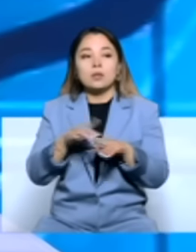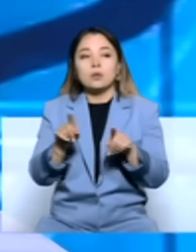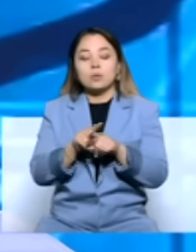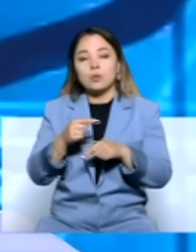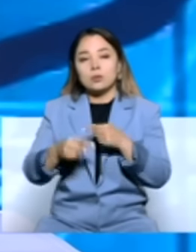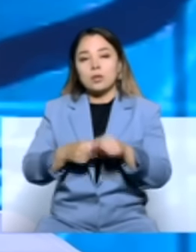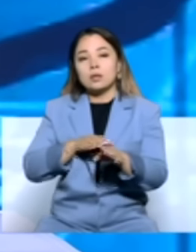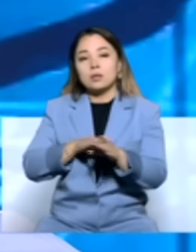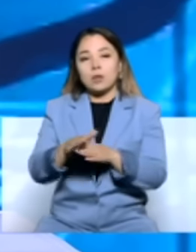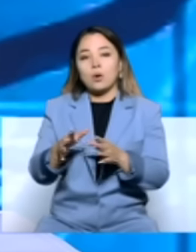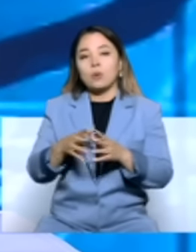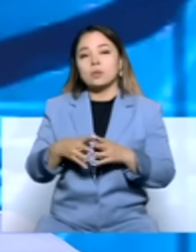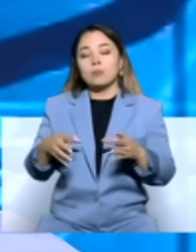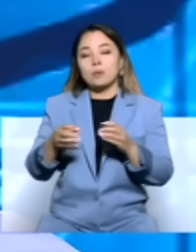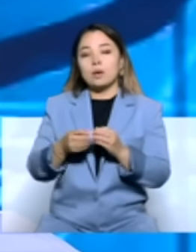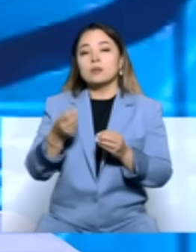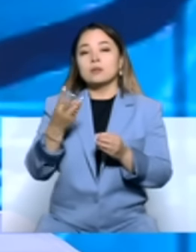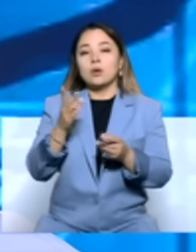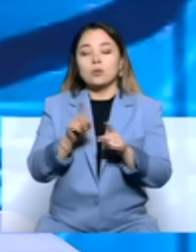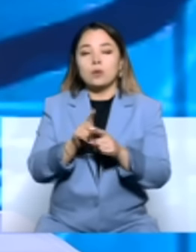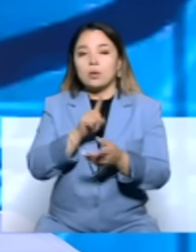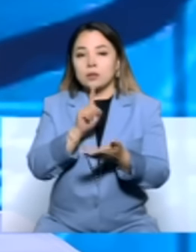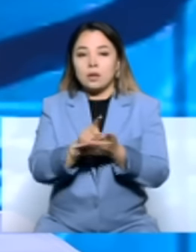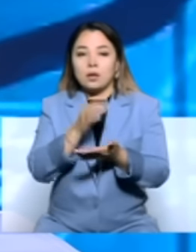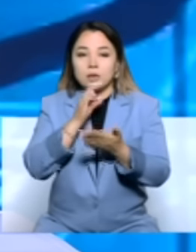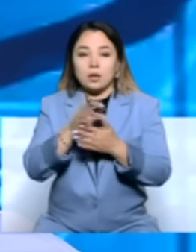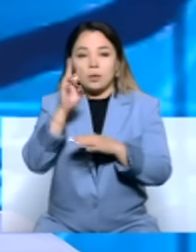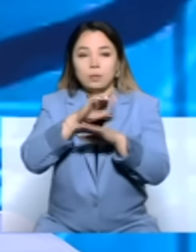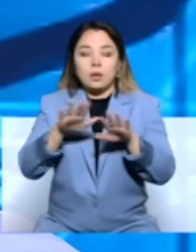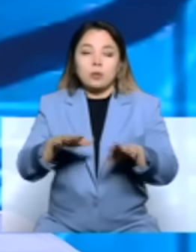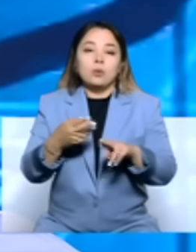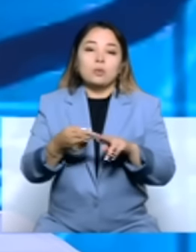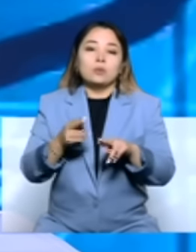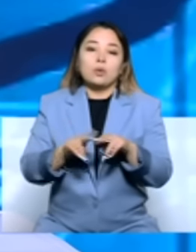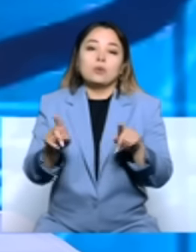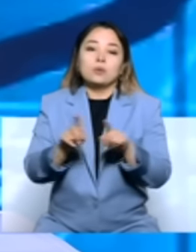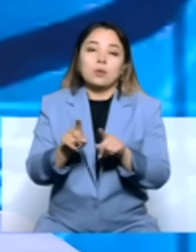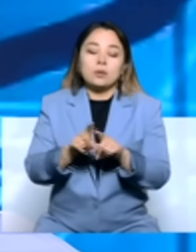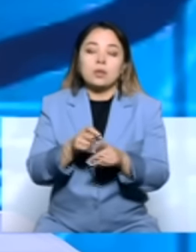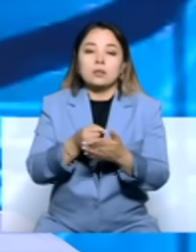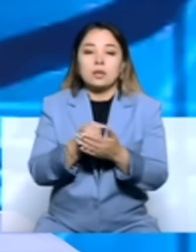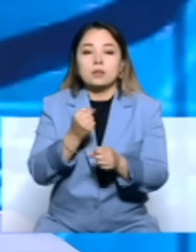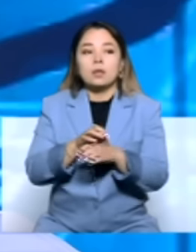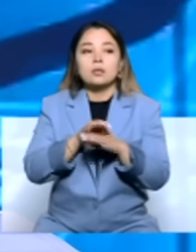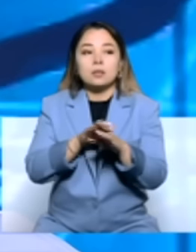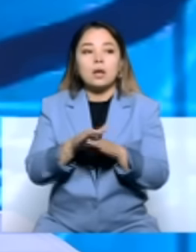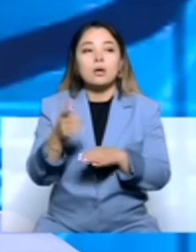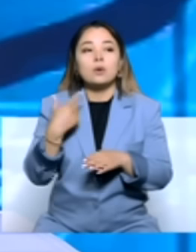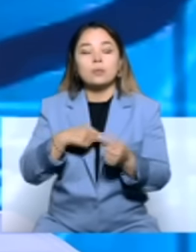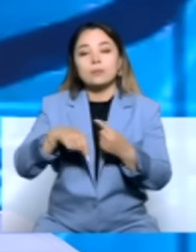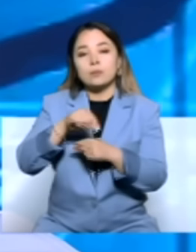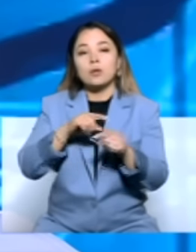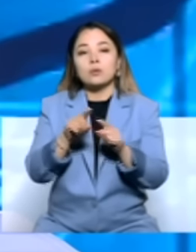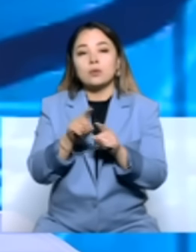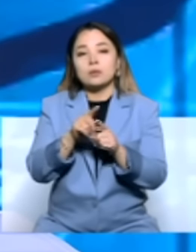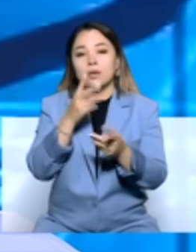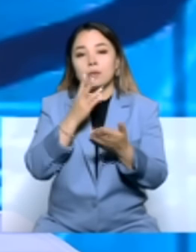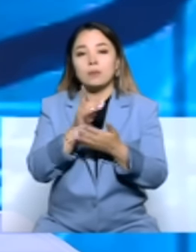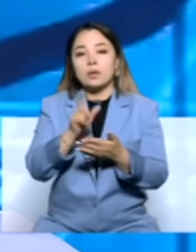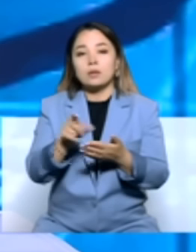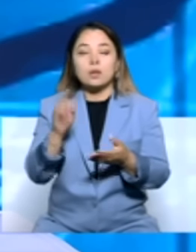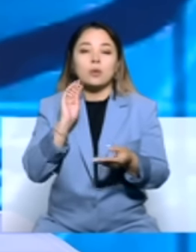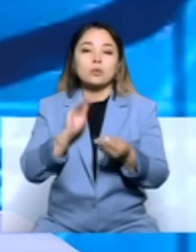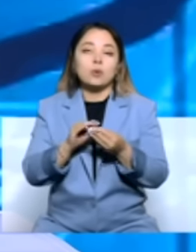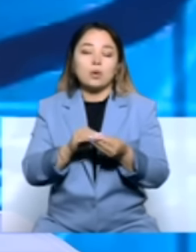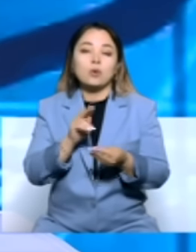дәулеті орташа отбасы қаншалықты көп болса, мемлекет соншалықты мызғымайды. Ал өз кәсібін дөңгелетіп отырғандардың